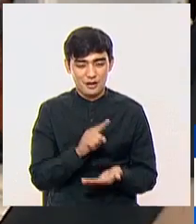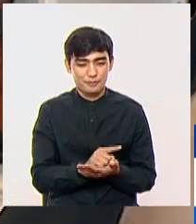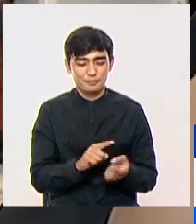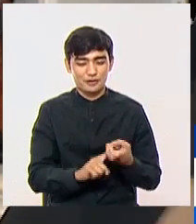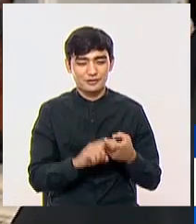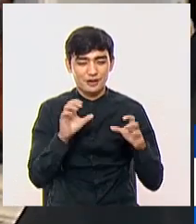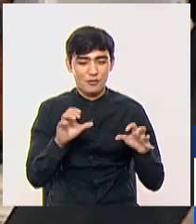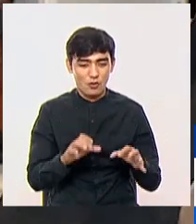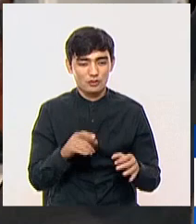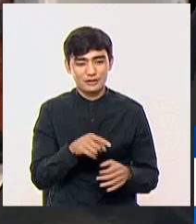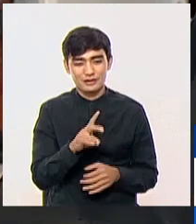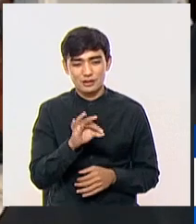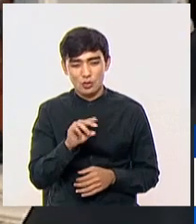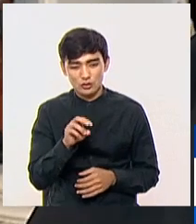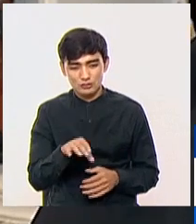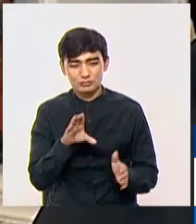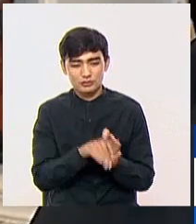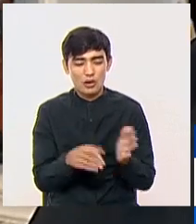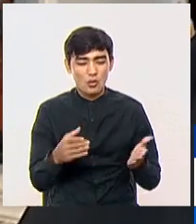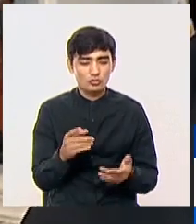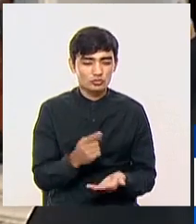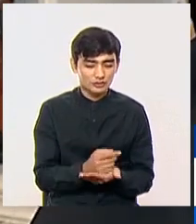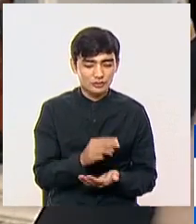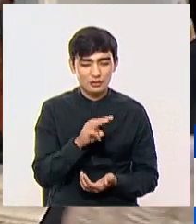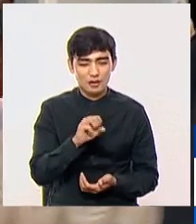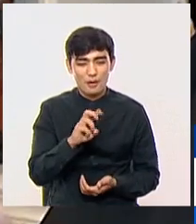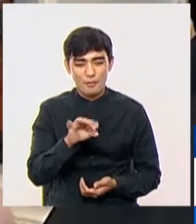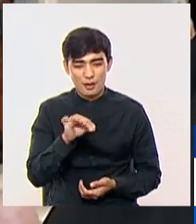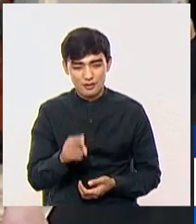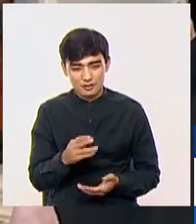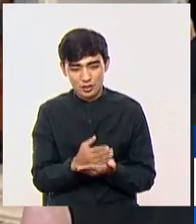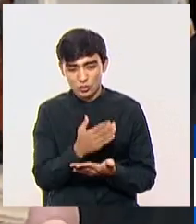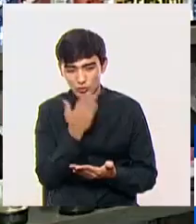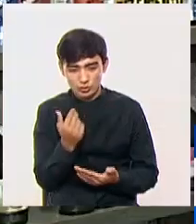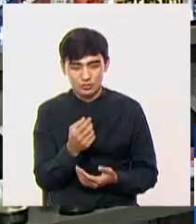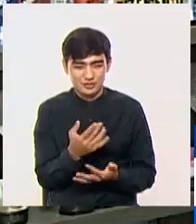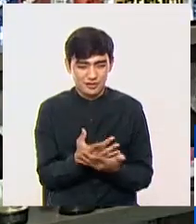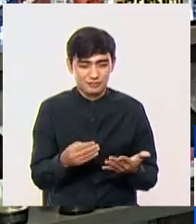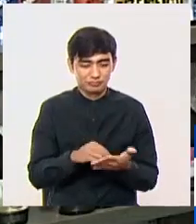другие никотиносодержащие или табачные изделия, в которых тоже в табаке есть никотин.